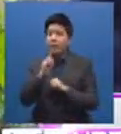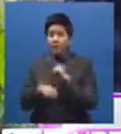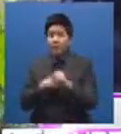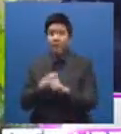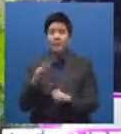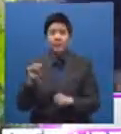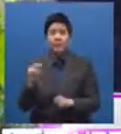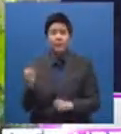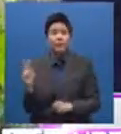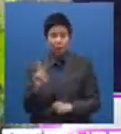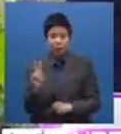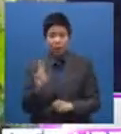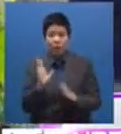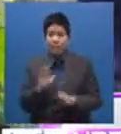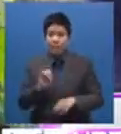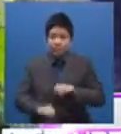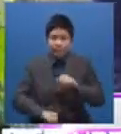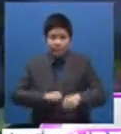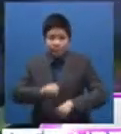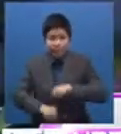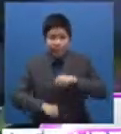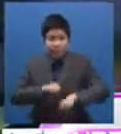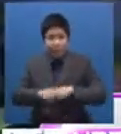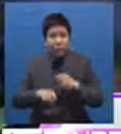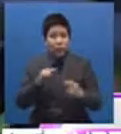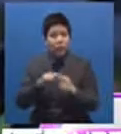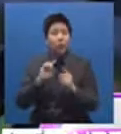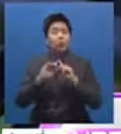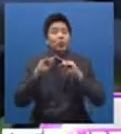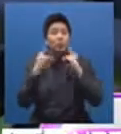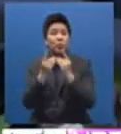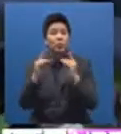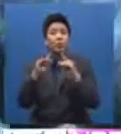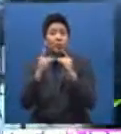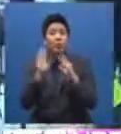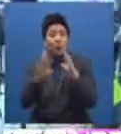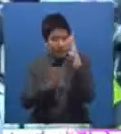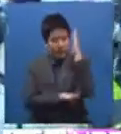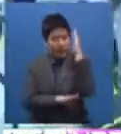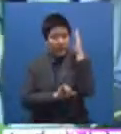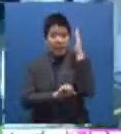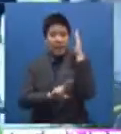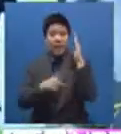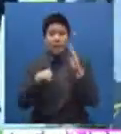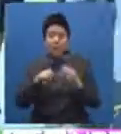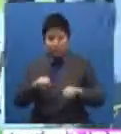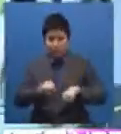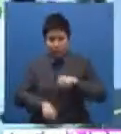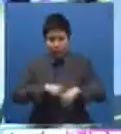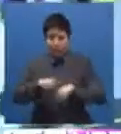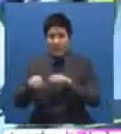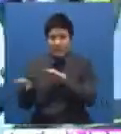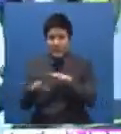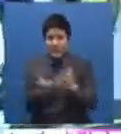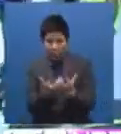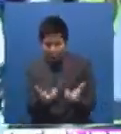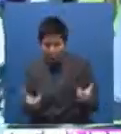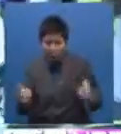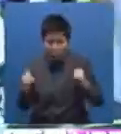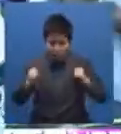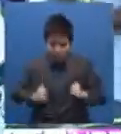40ปี 2นักปั่นในชมรมจักรยานเยอะยะลาพร้อมด้วยรถจักรยานเสือภูเขาได้จัดเตรียมสัมภาระ